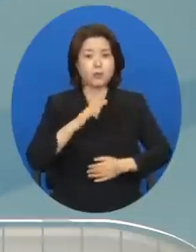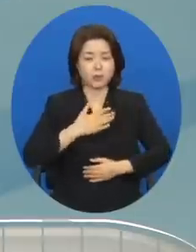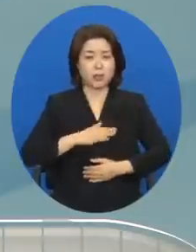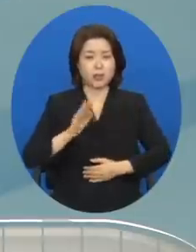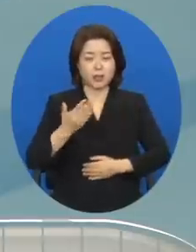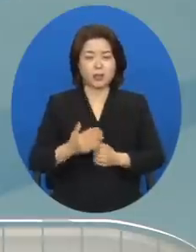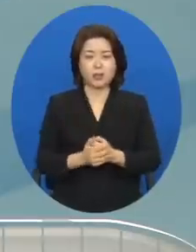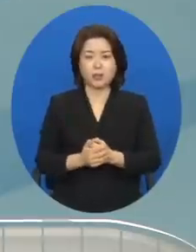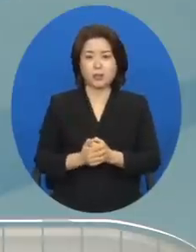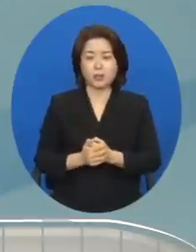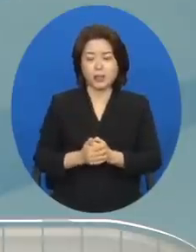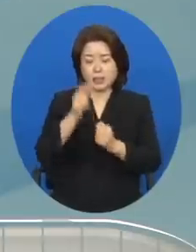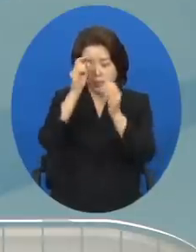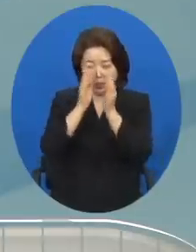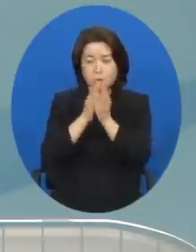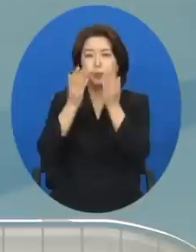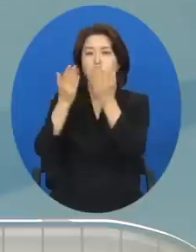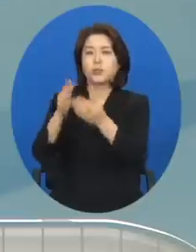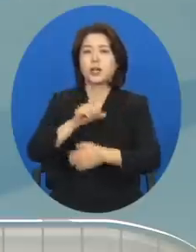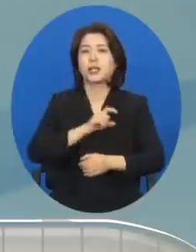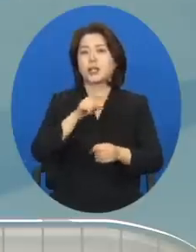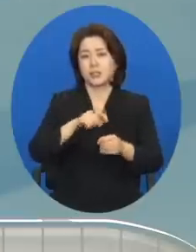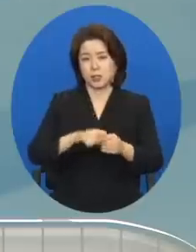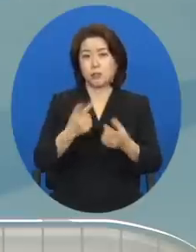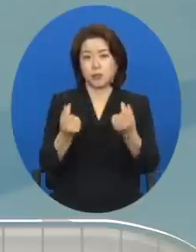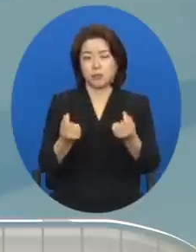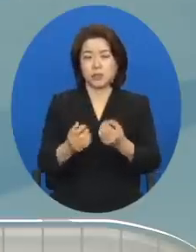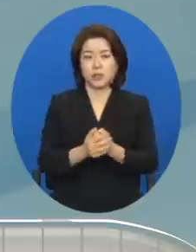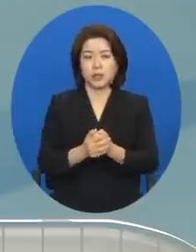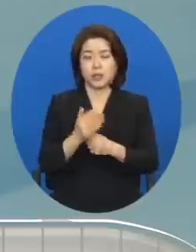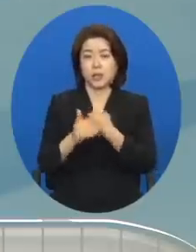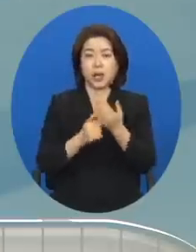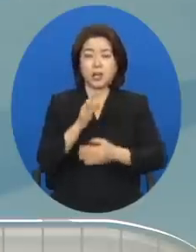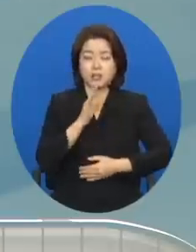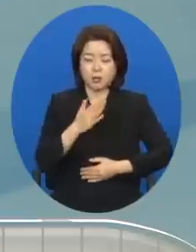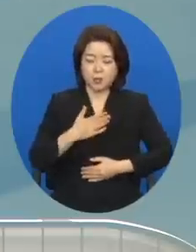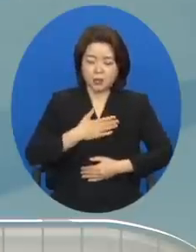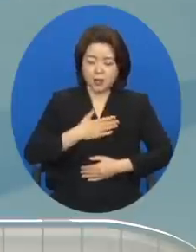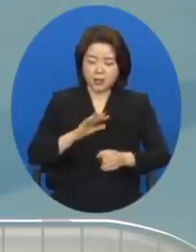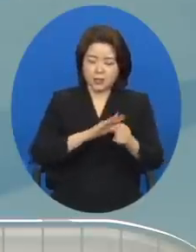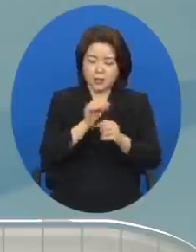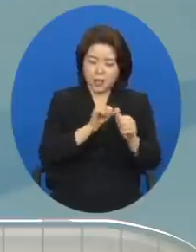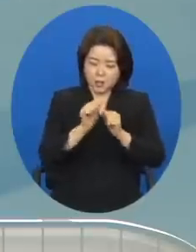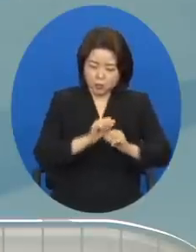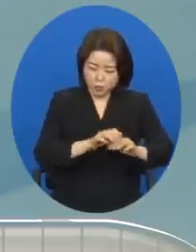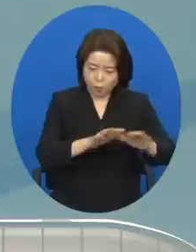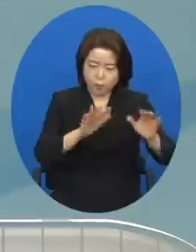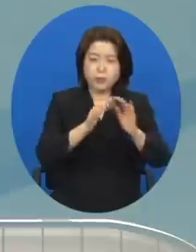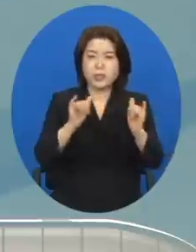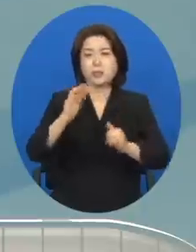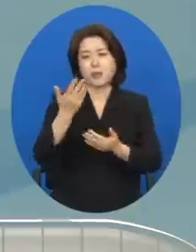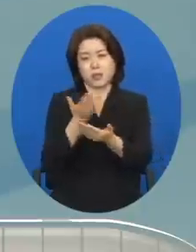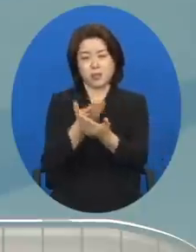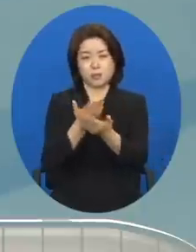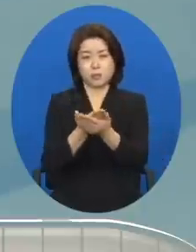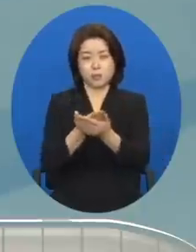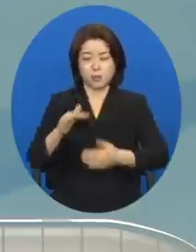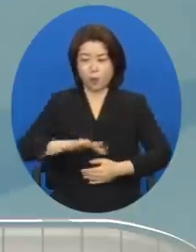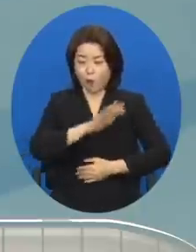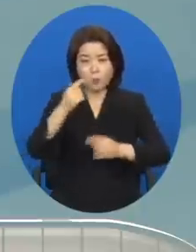기도해야 할 제목입니다. 하나님, 저를 정말 사랑으로 소문난 사람 되게 해주세요. 우리